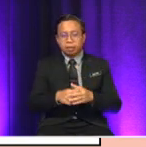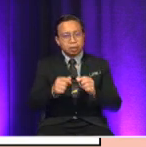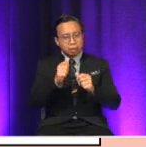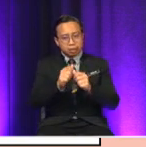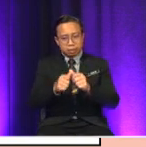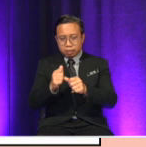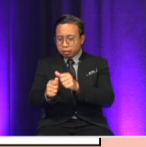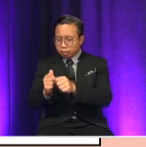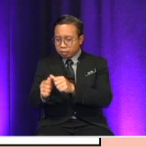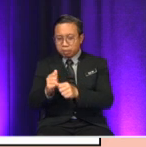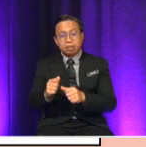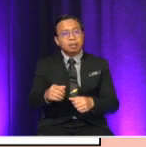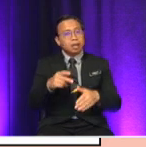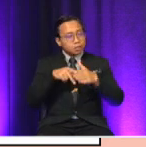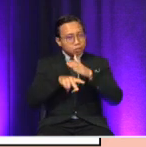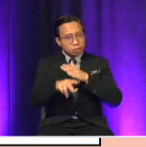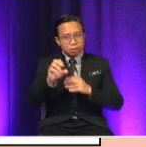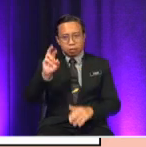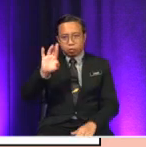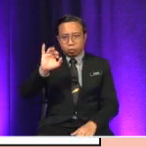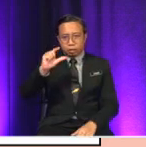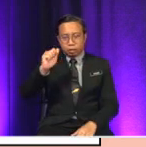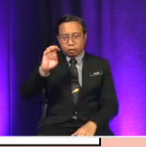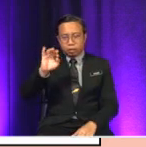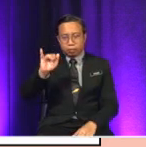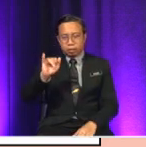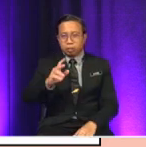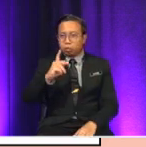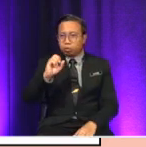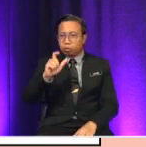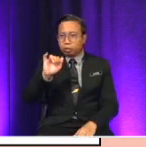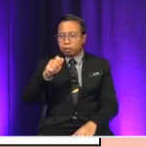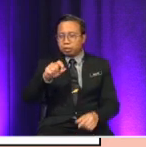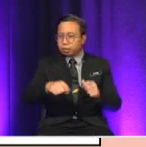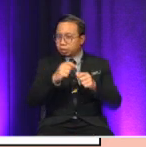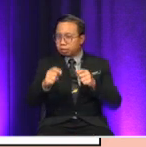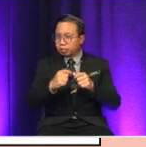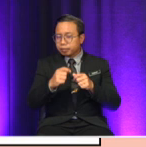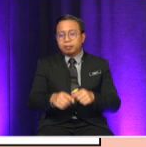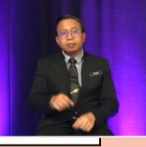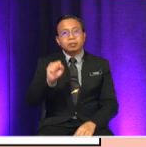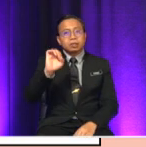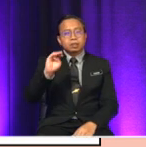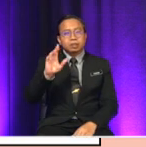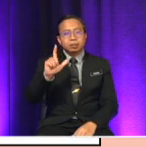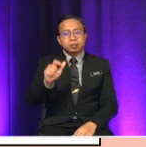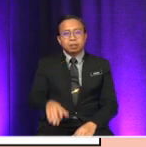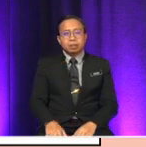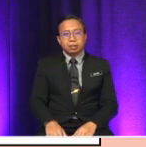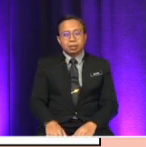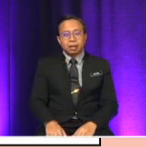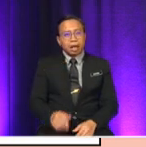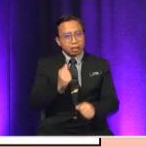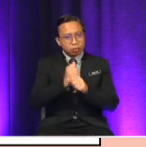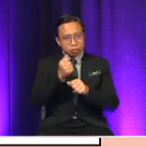ada mencetak, ada origami, kolaj, anyaman, simbal, marakas dan juga tamborin. Dan tugas